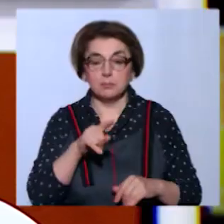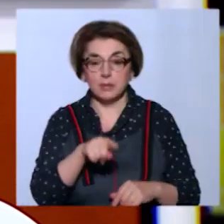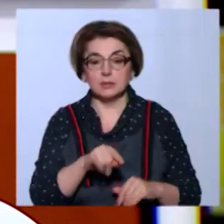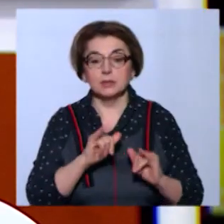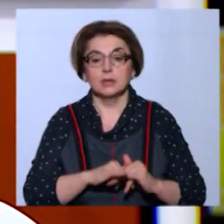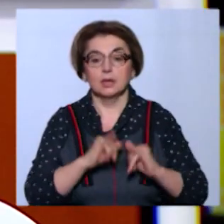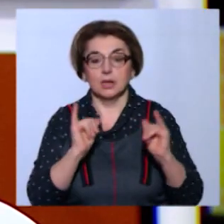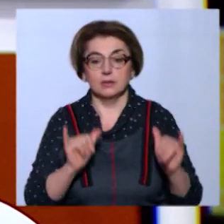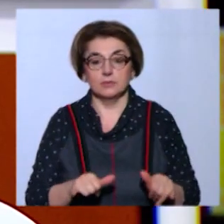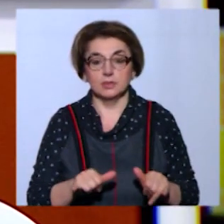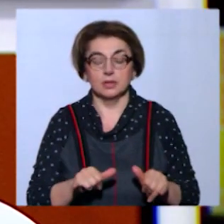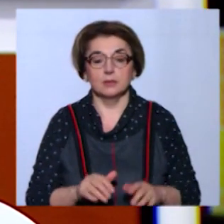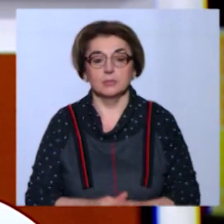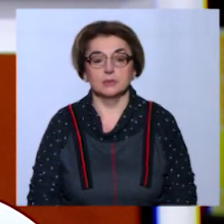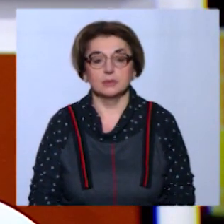განვითარებას.